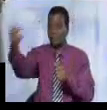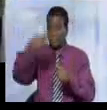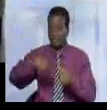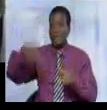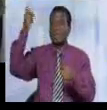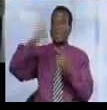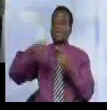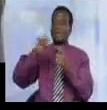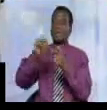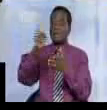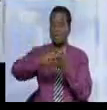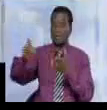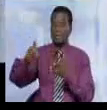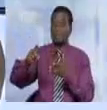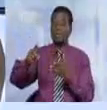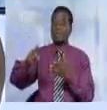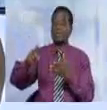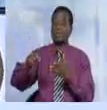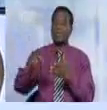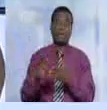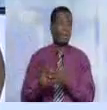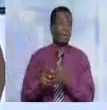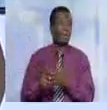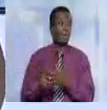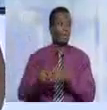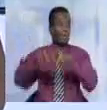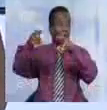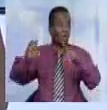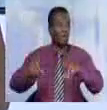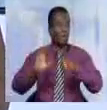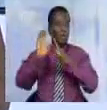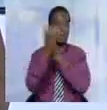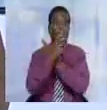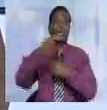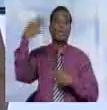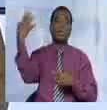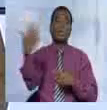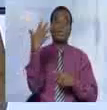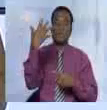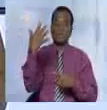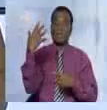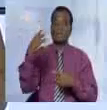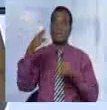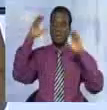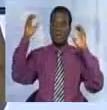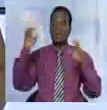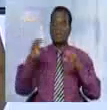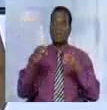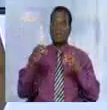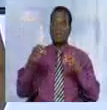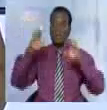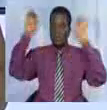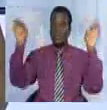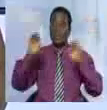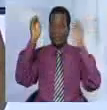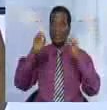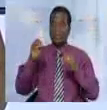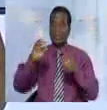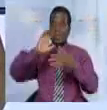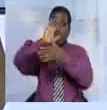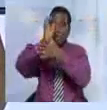de la Constitution. Et en culture, la 5e édition du Festival du cinéma Droit libre,